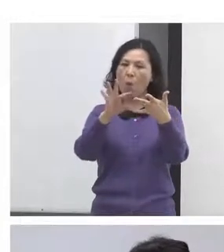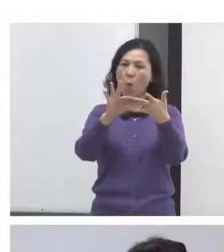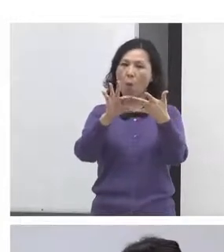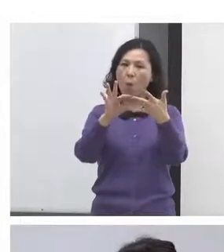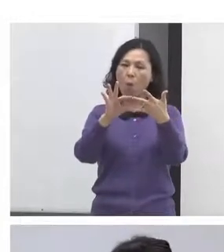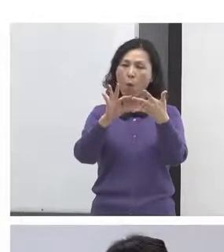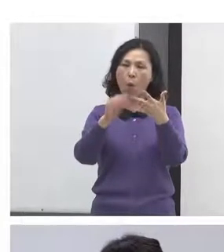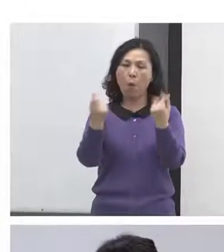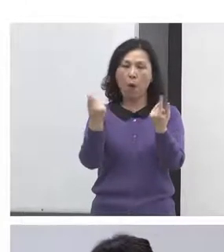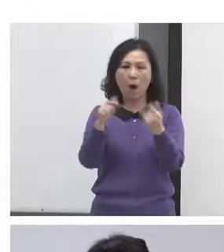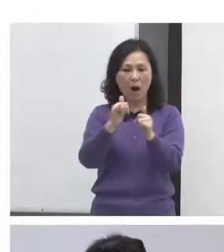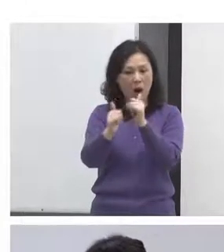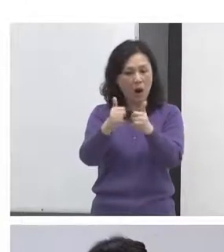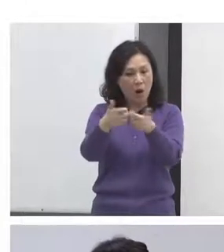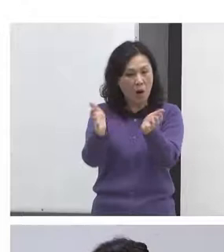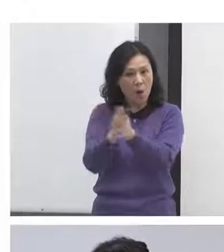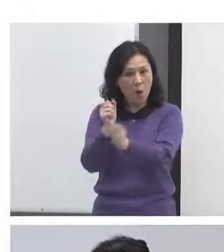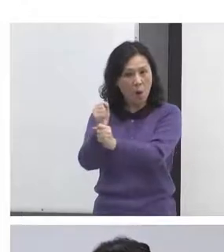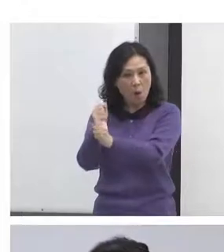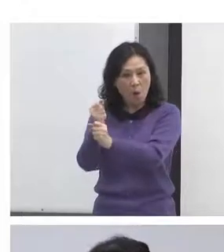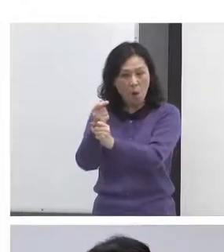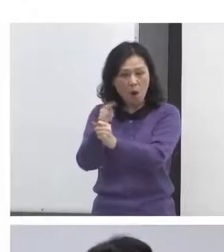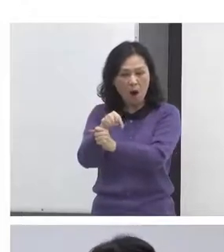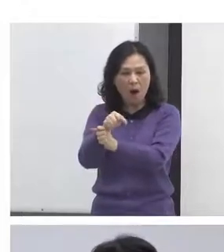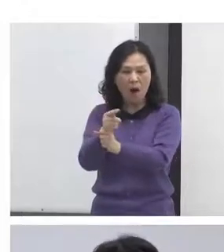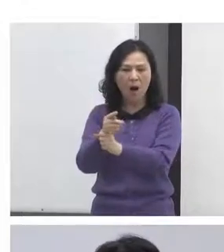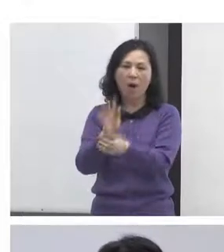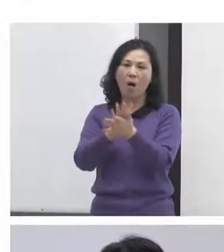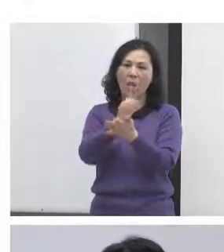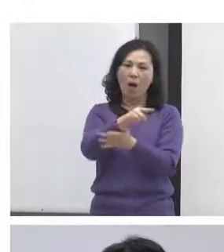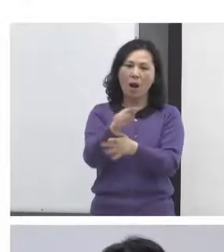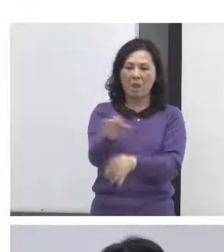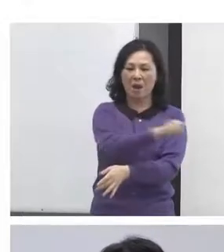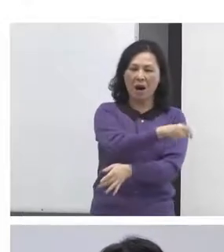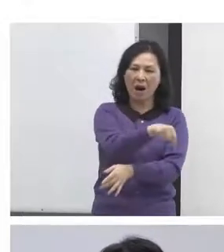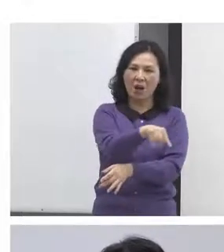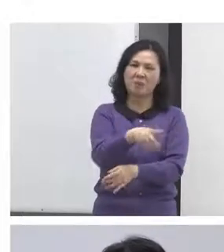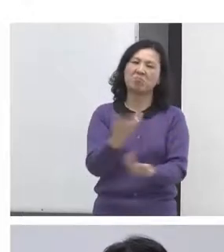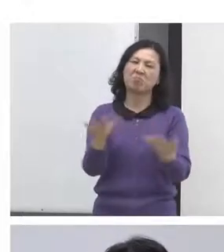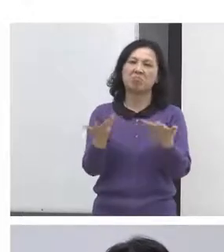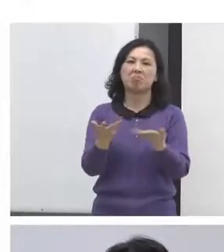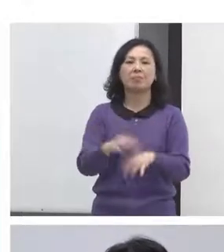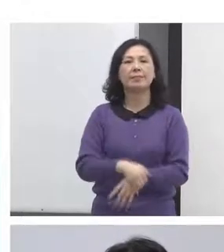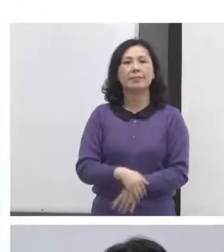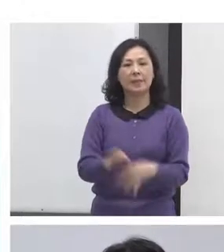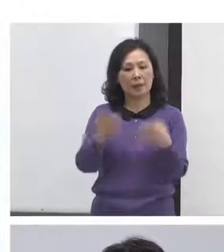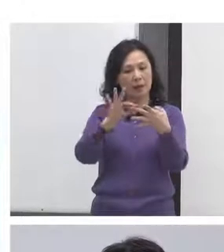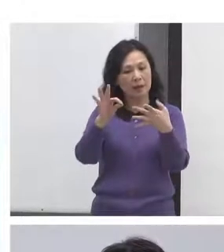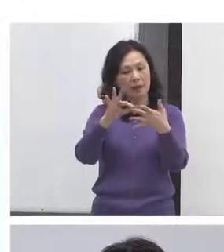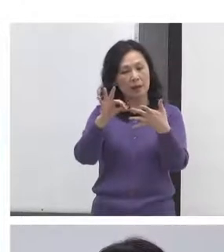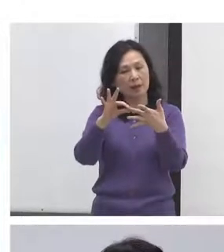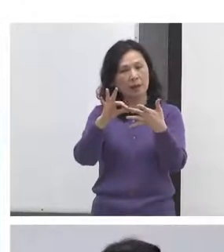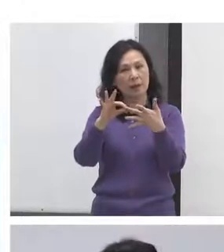个社群生产的东西后来被私有化的问题哈。那第三种就是有一个例子，就是有听